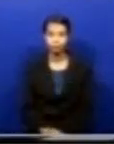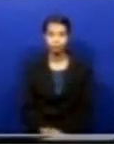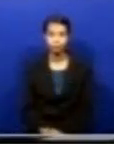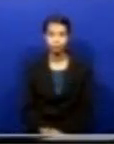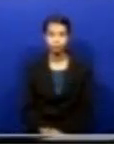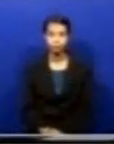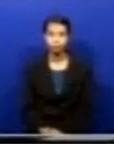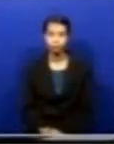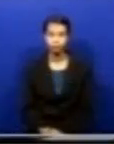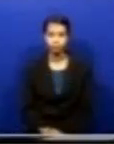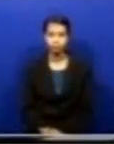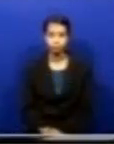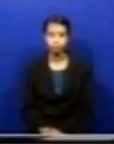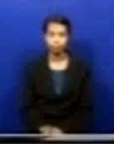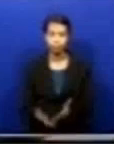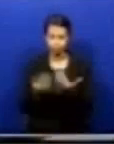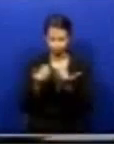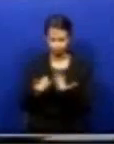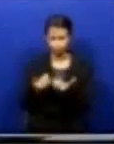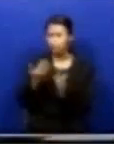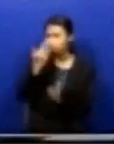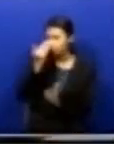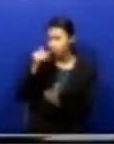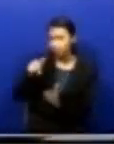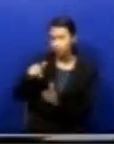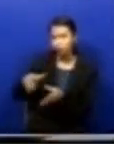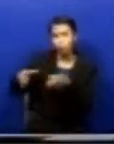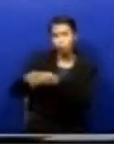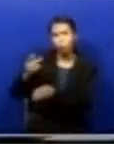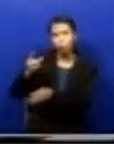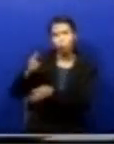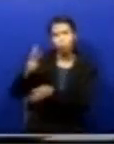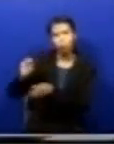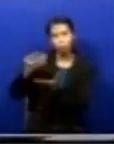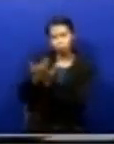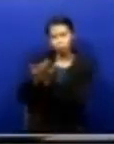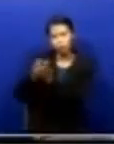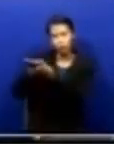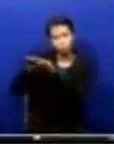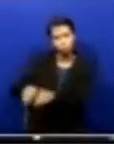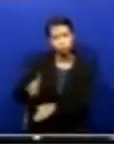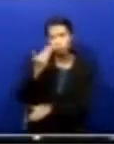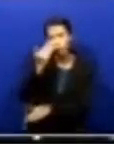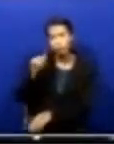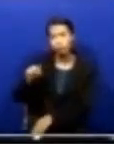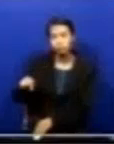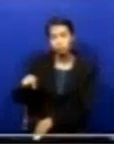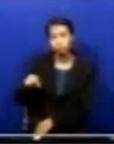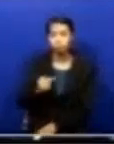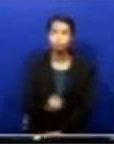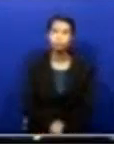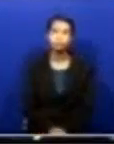ทเหตุที่คณะรัฐมนตรีปรับลดวงเงินโอนงบประมาณรายจ่ายเพรา